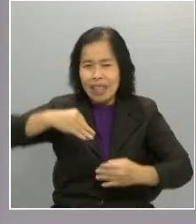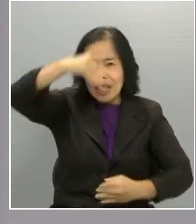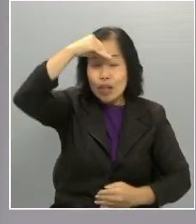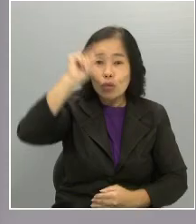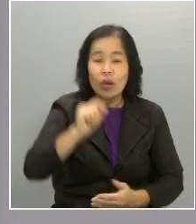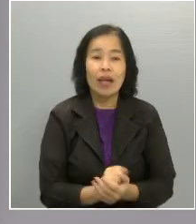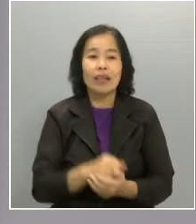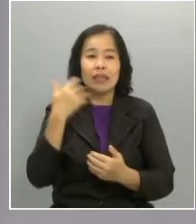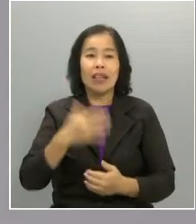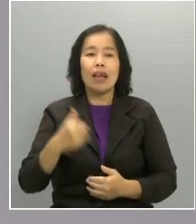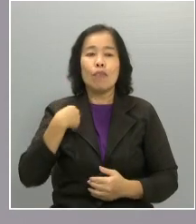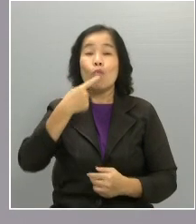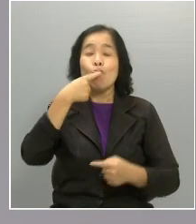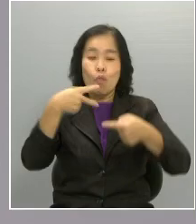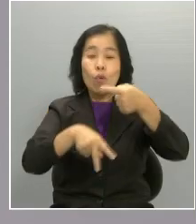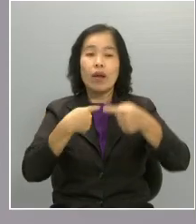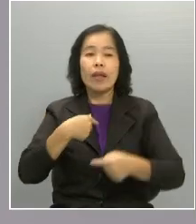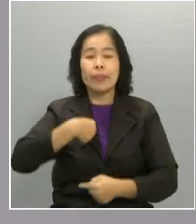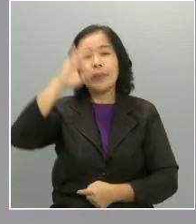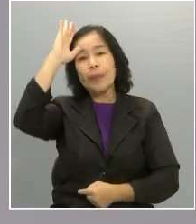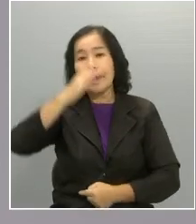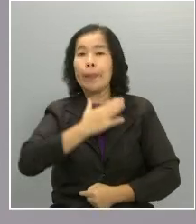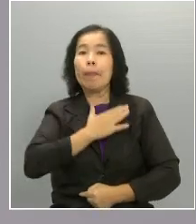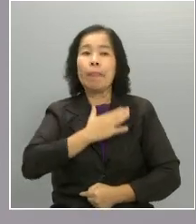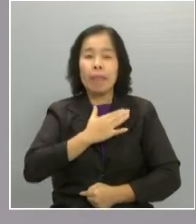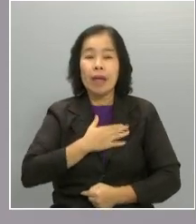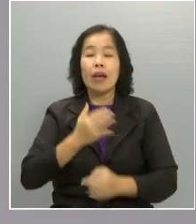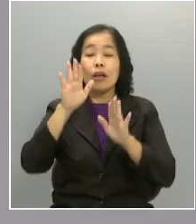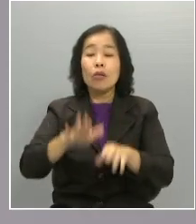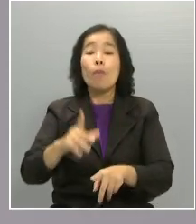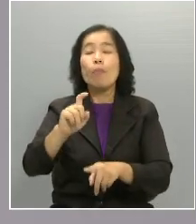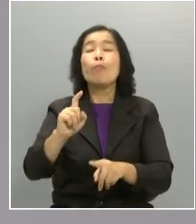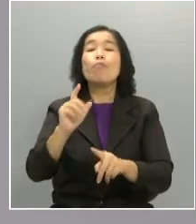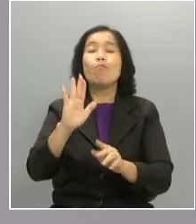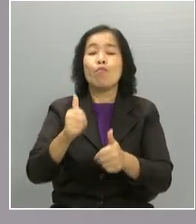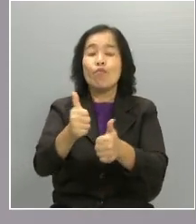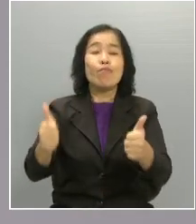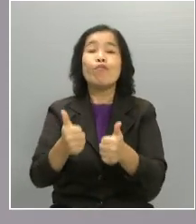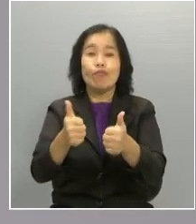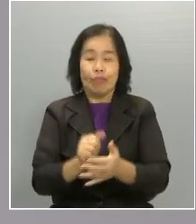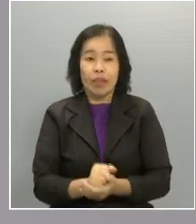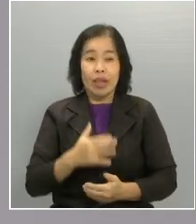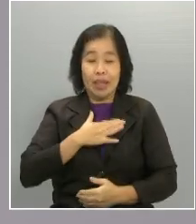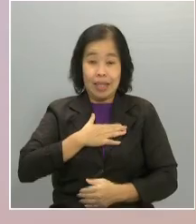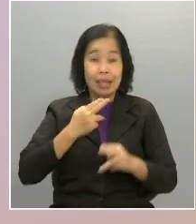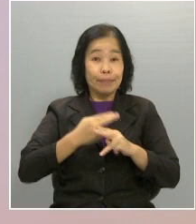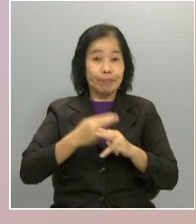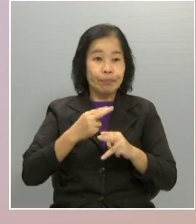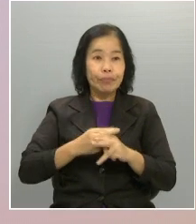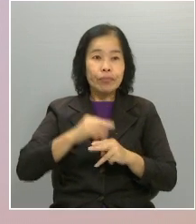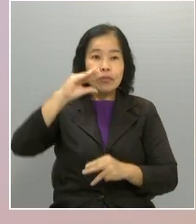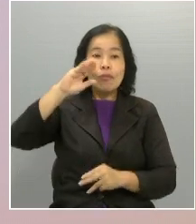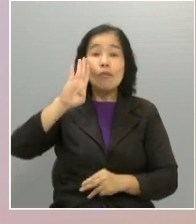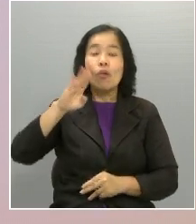ได้เข้าไปตอบในเพจนะคะบอกว่าผมเองครับน้องปลอดภัยก็ดีแล้วครับน้องคนนี้ก็คือน้องบอสปัชญาใจบุญค่